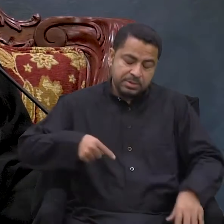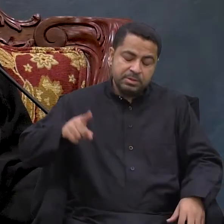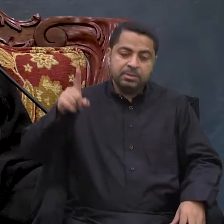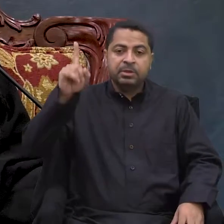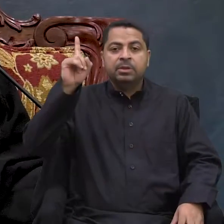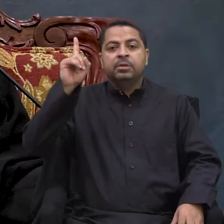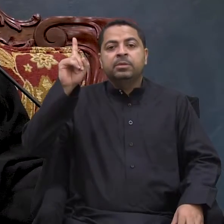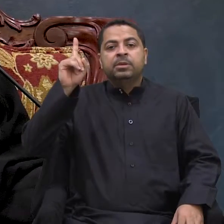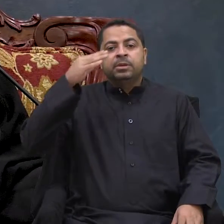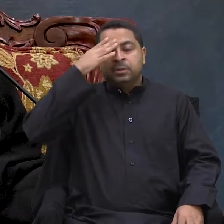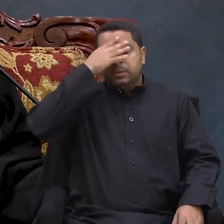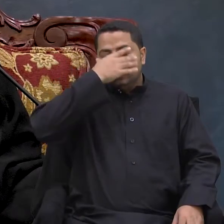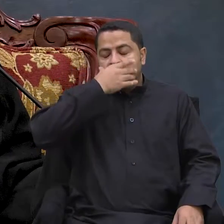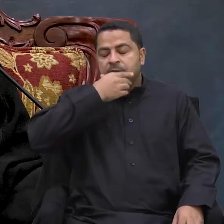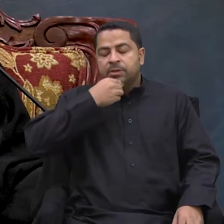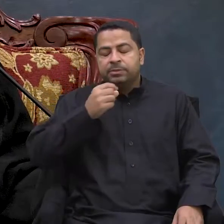رسول الله،